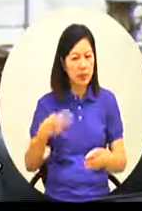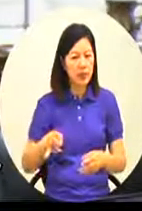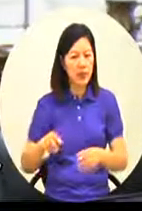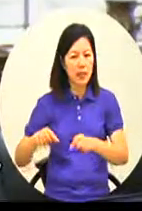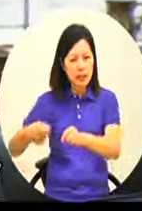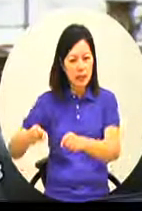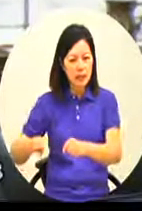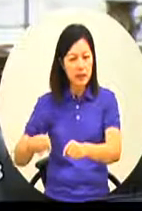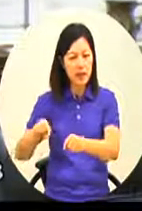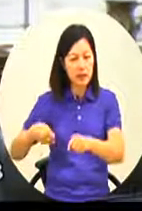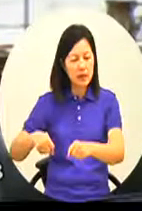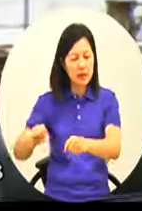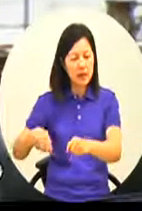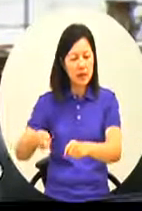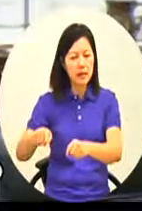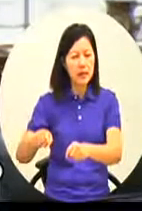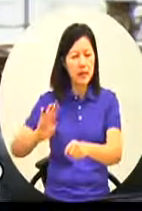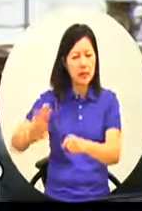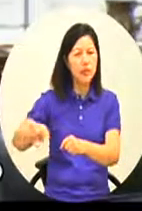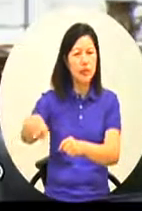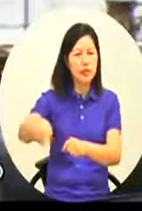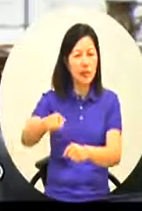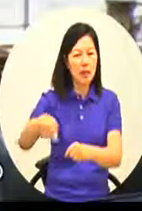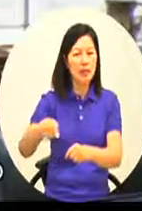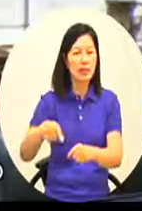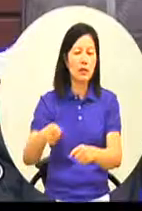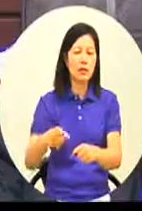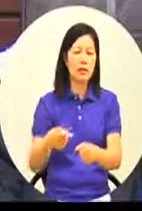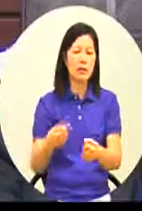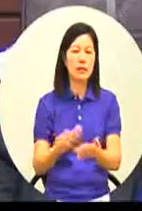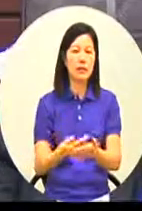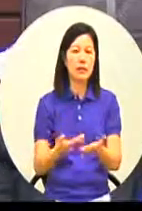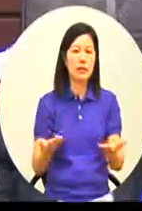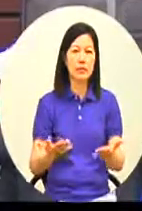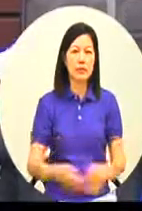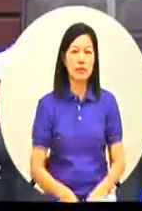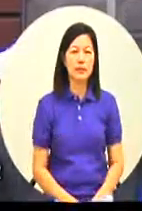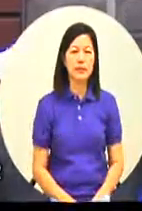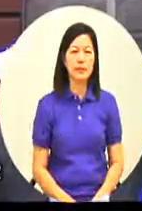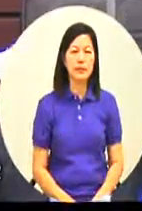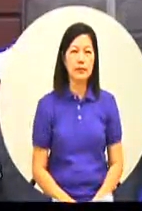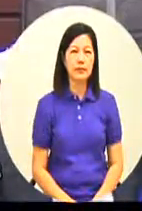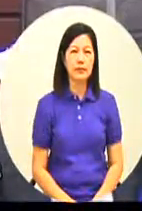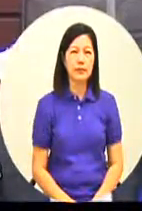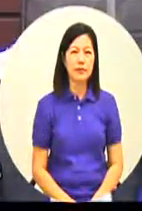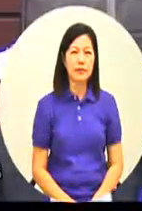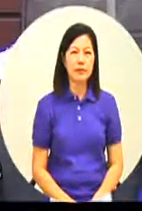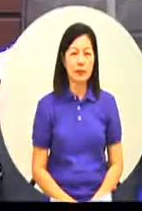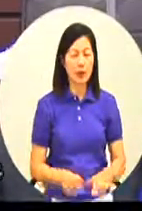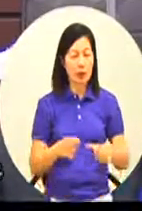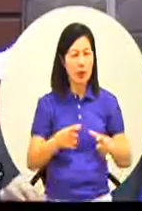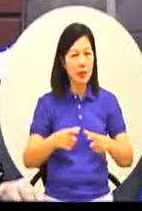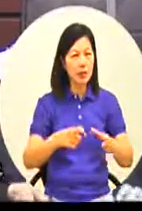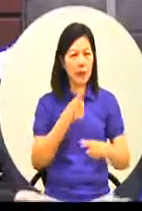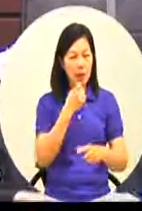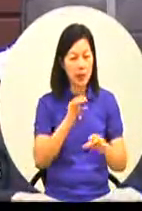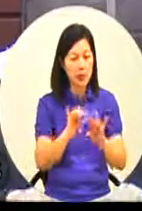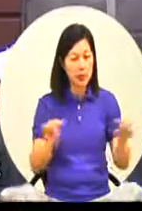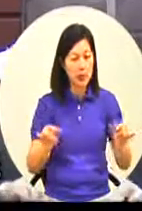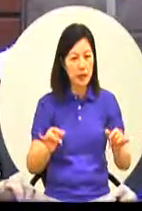重新设置，这部分请局长做一个回应。 包括前议员，有关我们公园绿地的车主的设